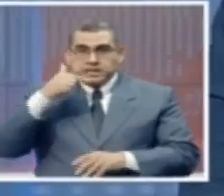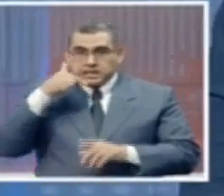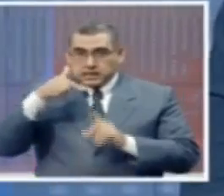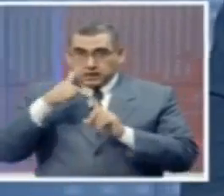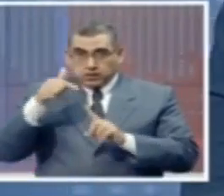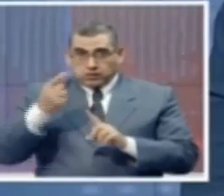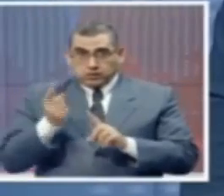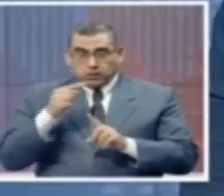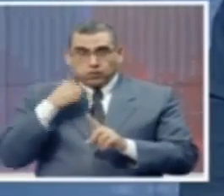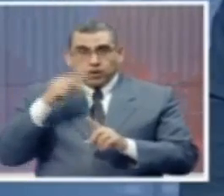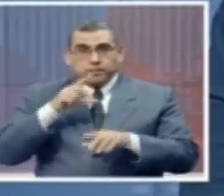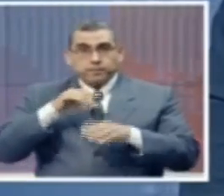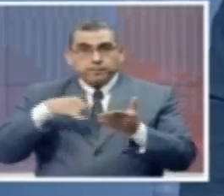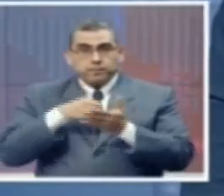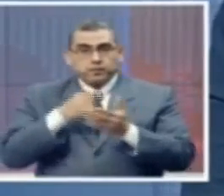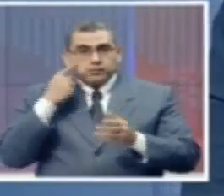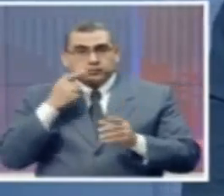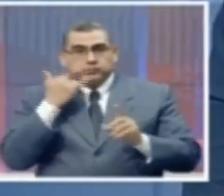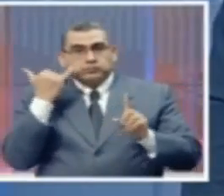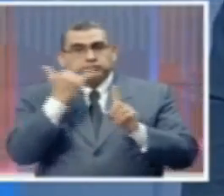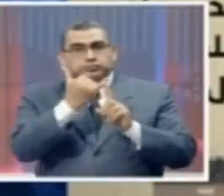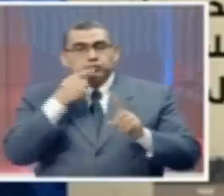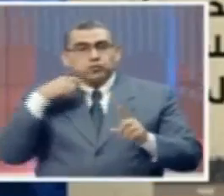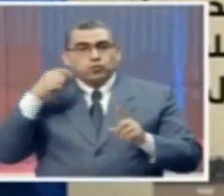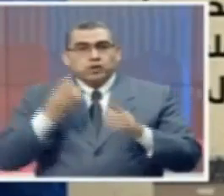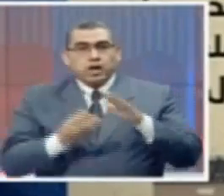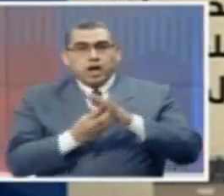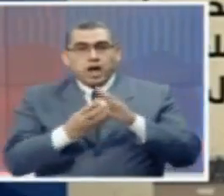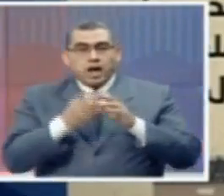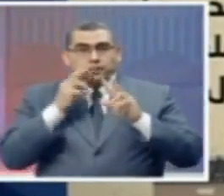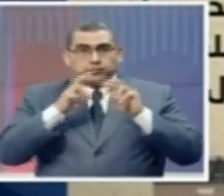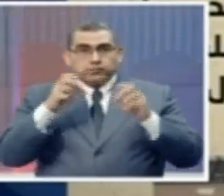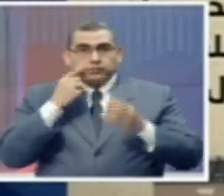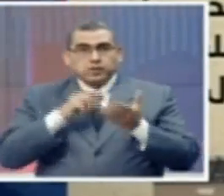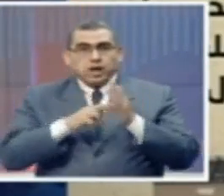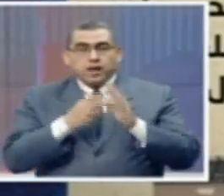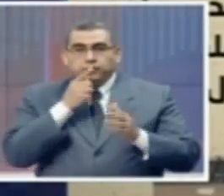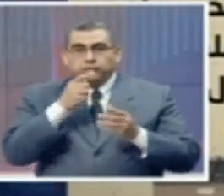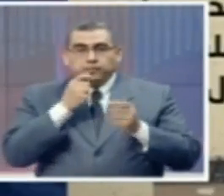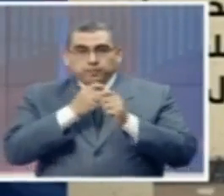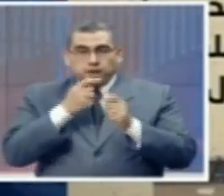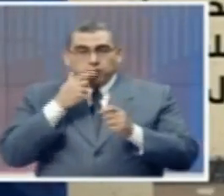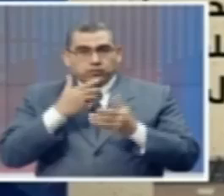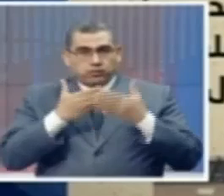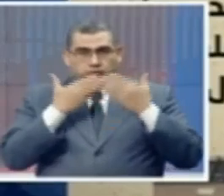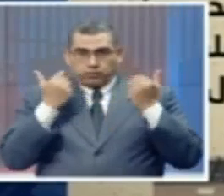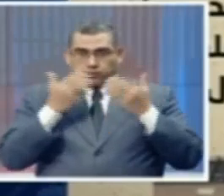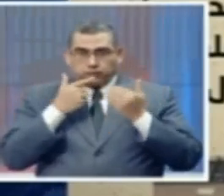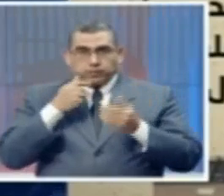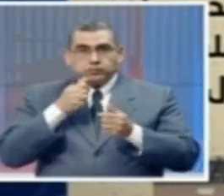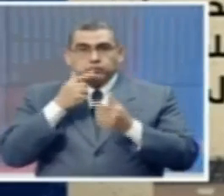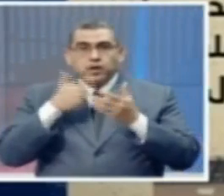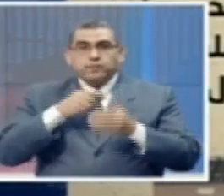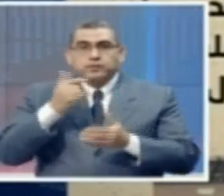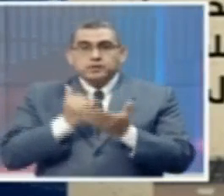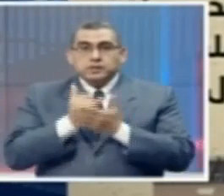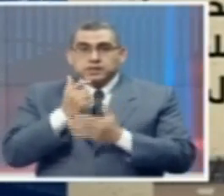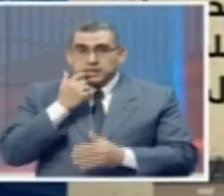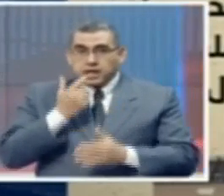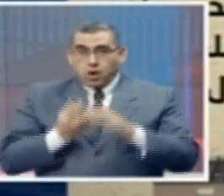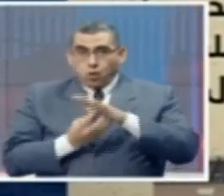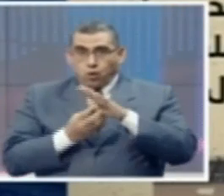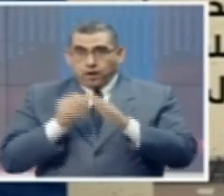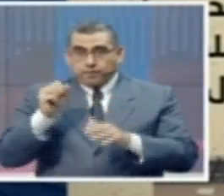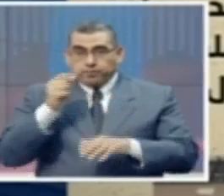المركز الإعلامي أنه قام بالتواصل مع وزارة التعليم العالي والبحث العلمي والتي نفت تلك الأنباء وبينت أن مدة الدراسة بكليات